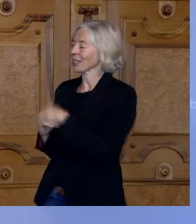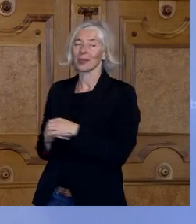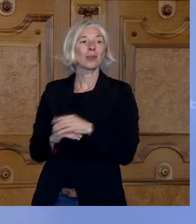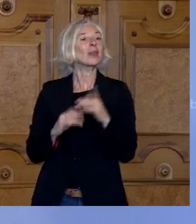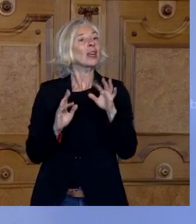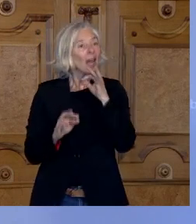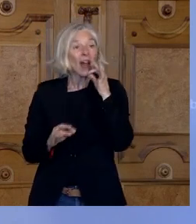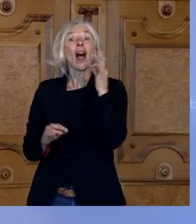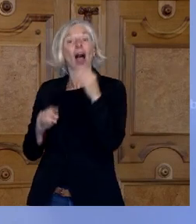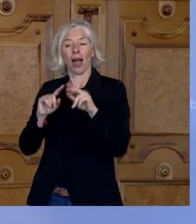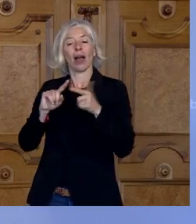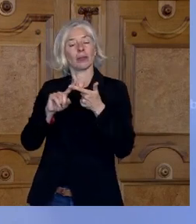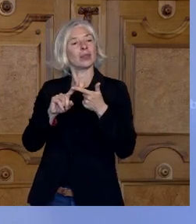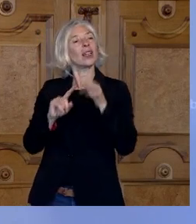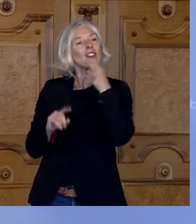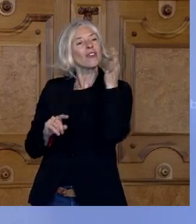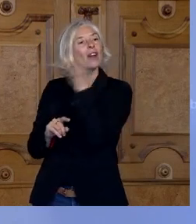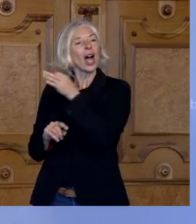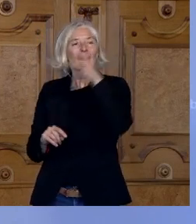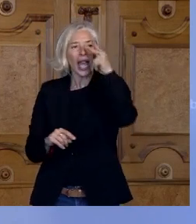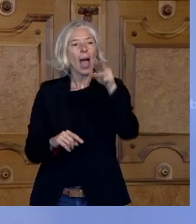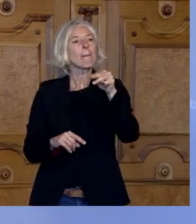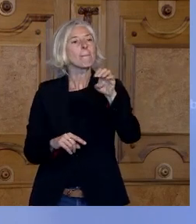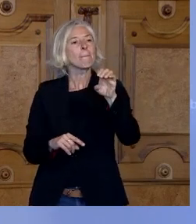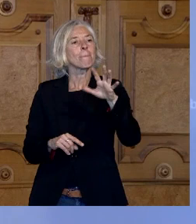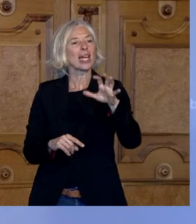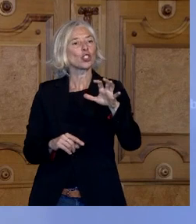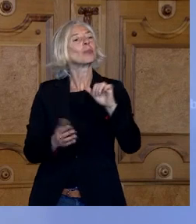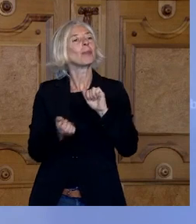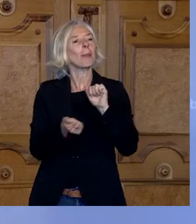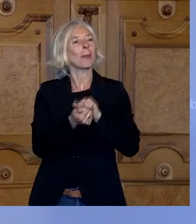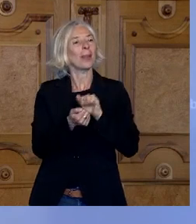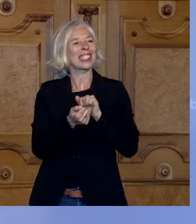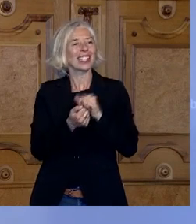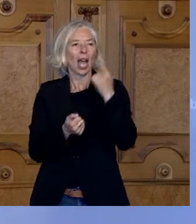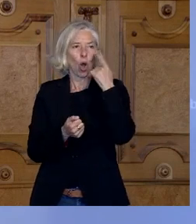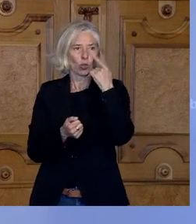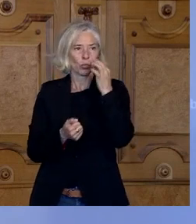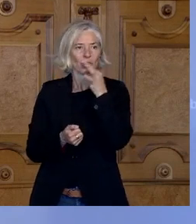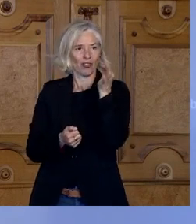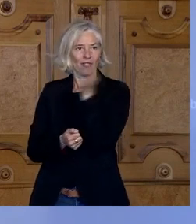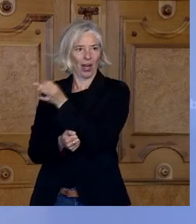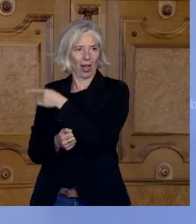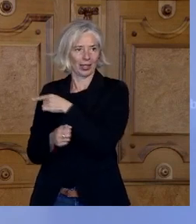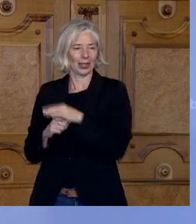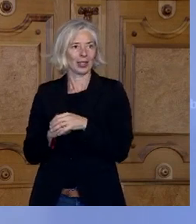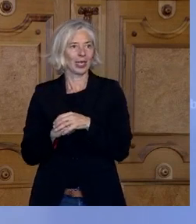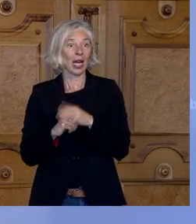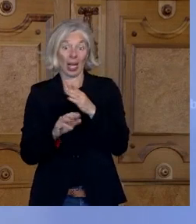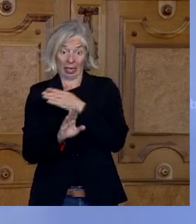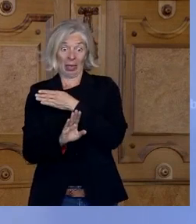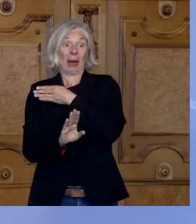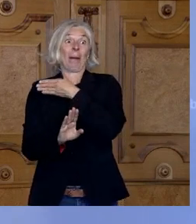Presse Augsburg. Und zwar fragt er, ist aufgrund der deutlichen Lockerungen Stand heute wieder Hoffnung für die Durchführung der Duld